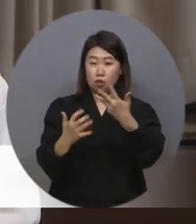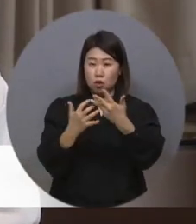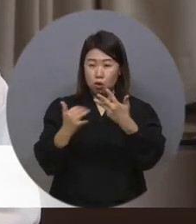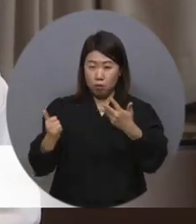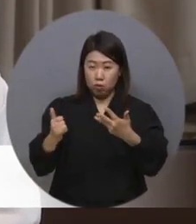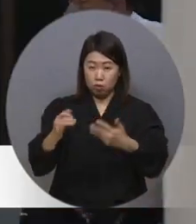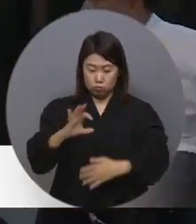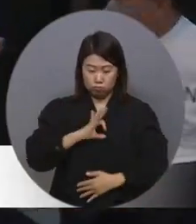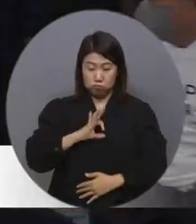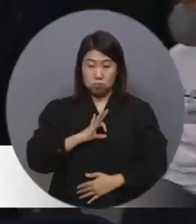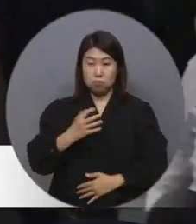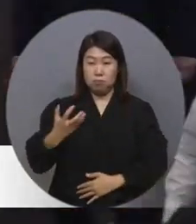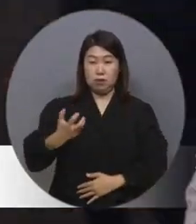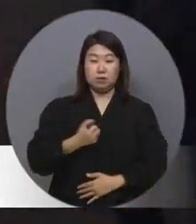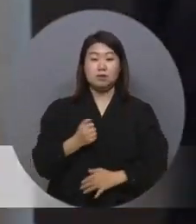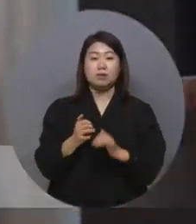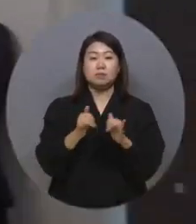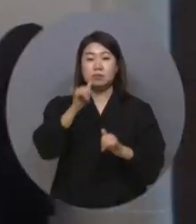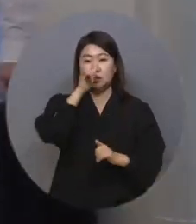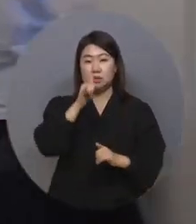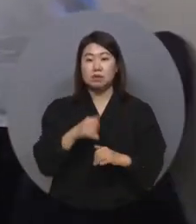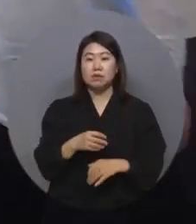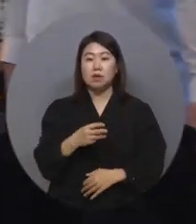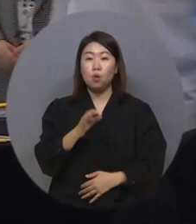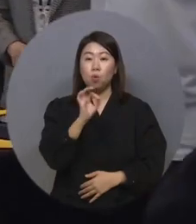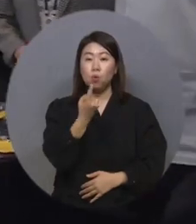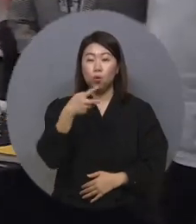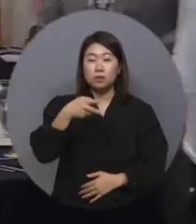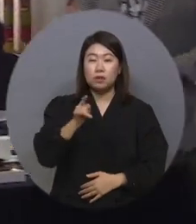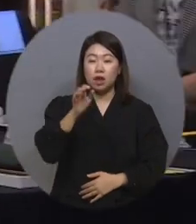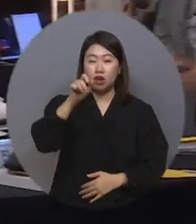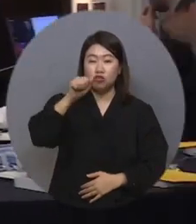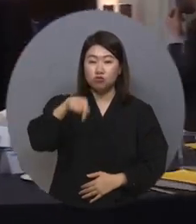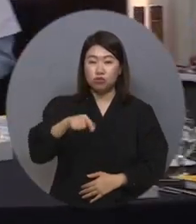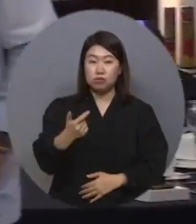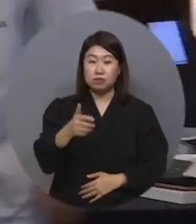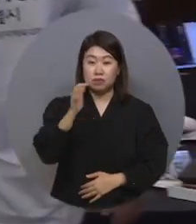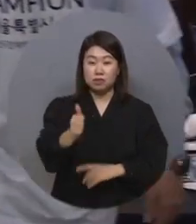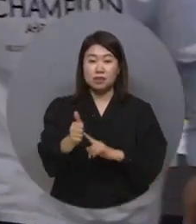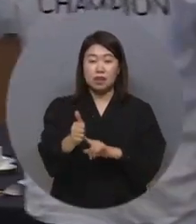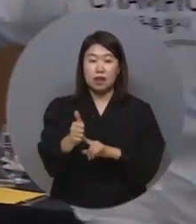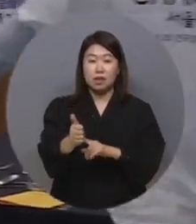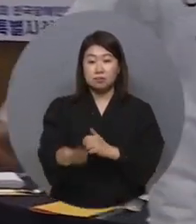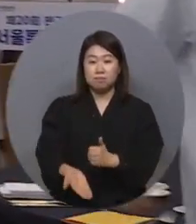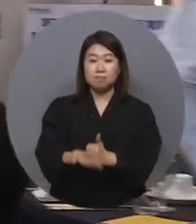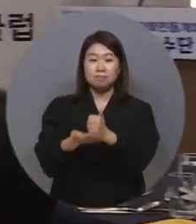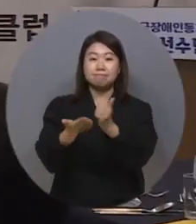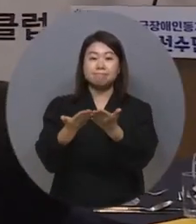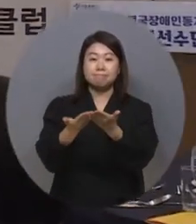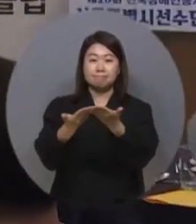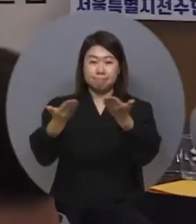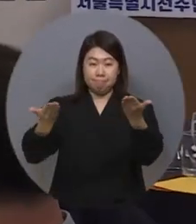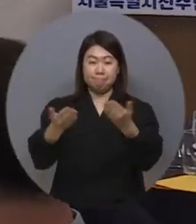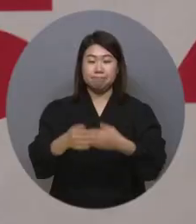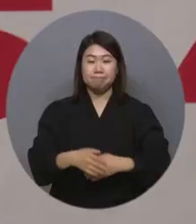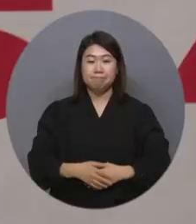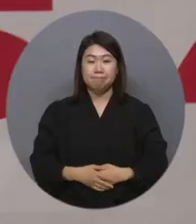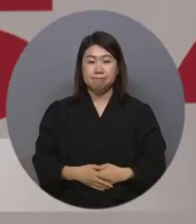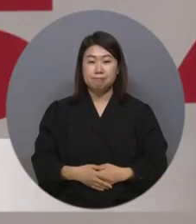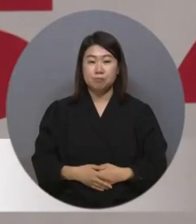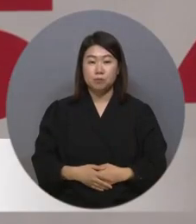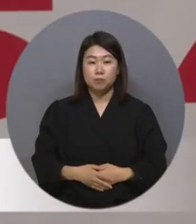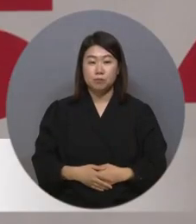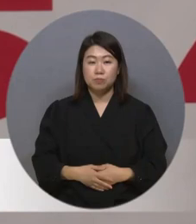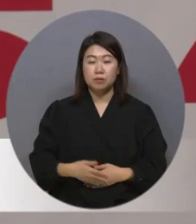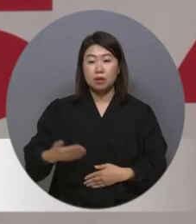성과를 거뒀습니다. 현장을 방문한 오세훈 시장은 대회를 빛낸 선수단을 격려하고 나섰습니다.